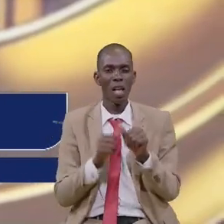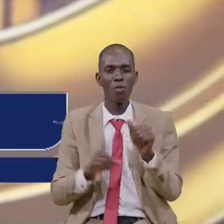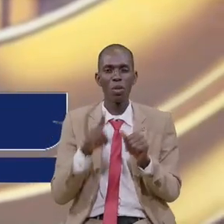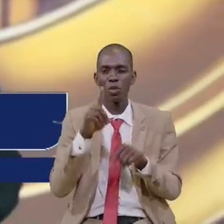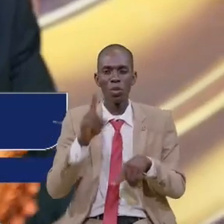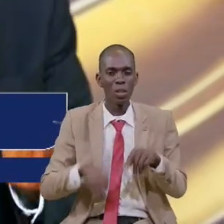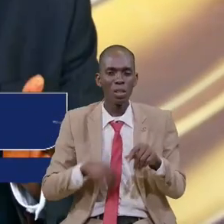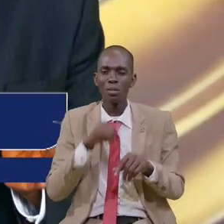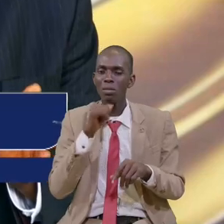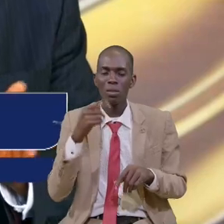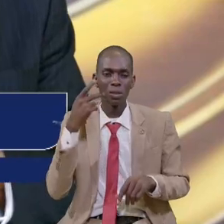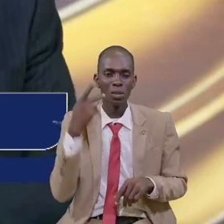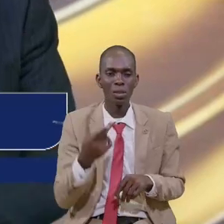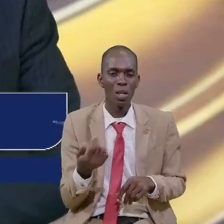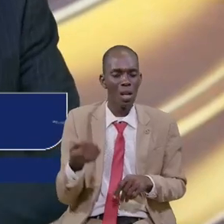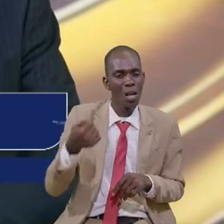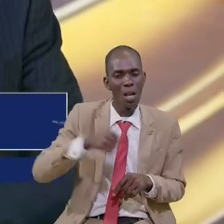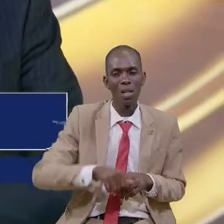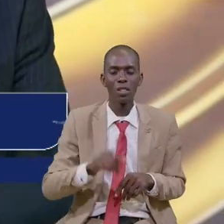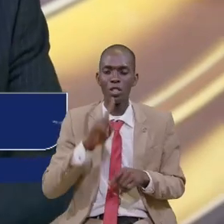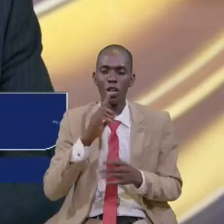pas de signe. Mais tu attends.